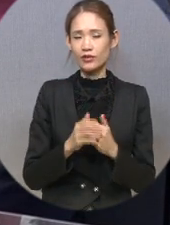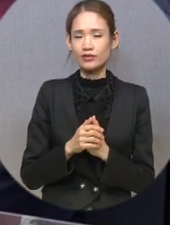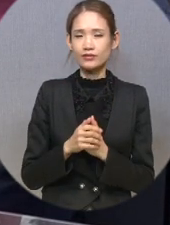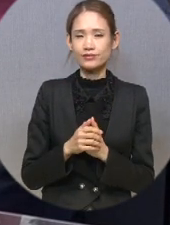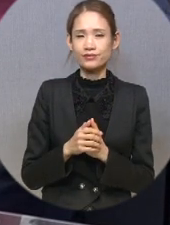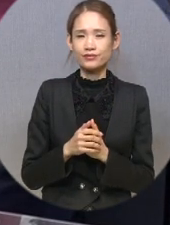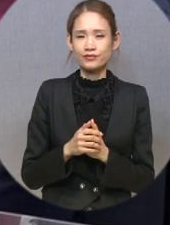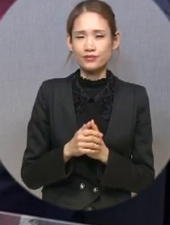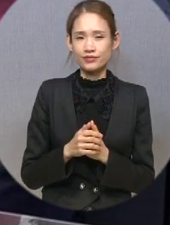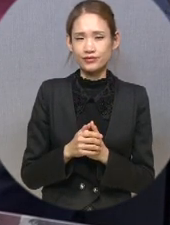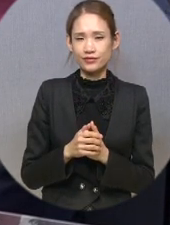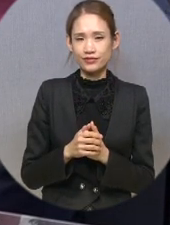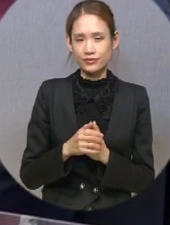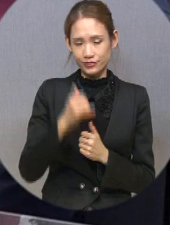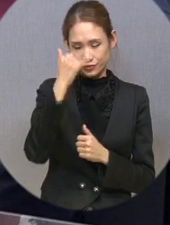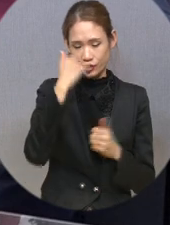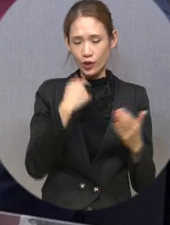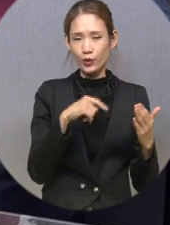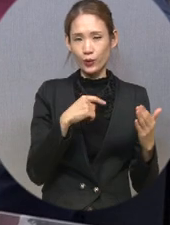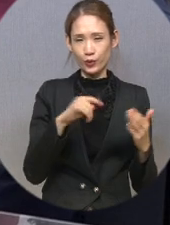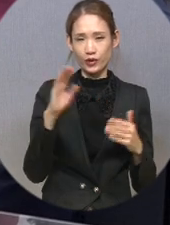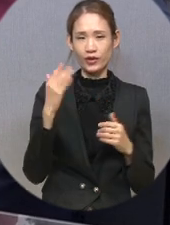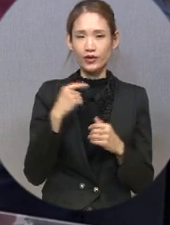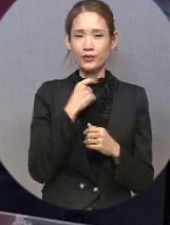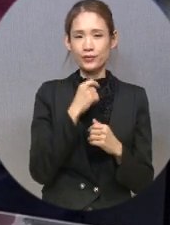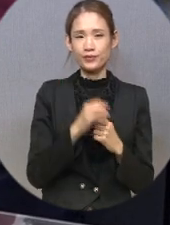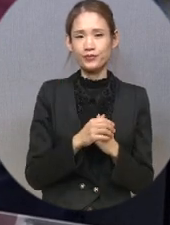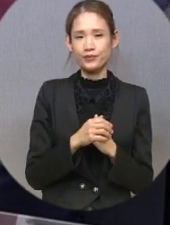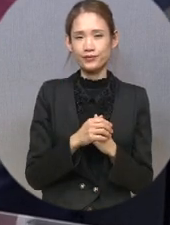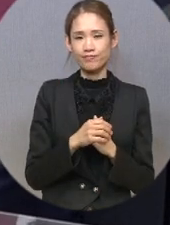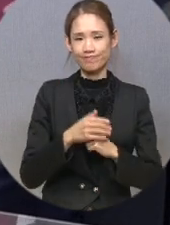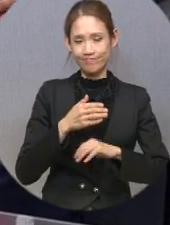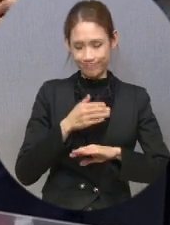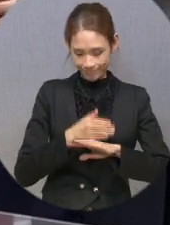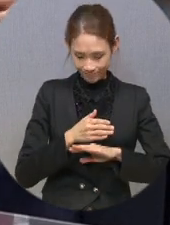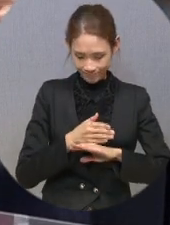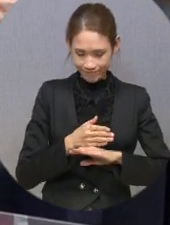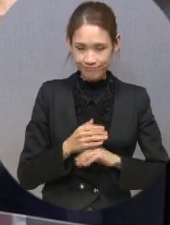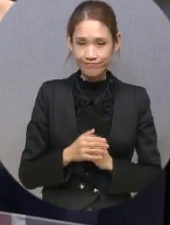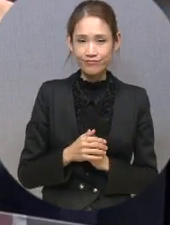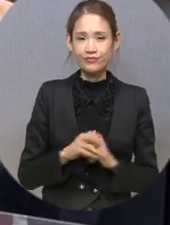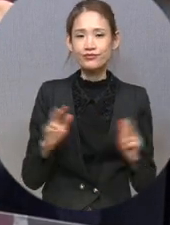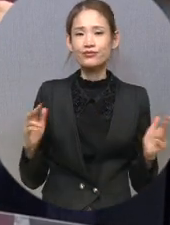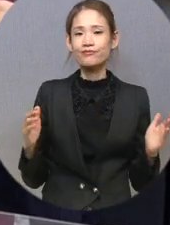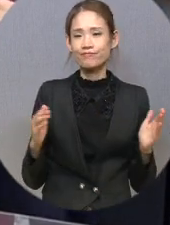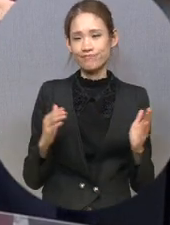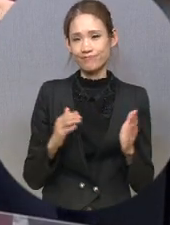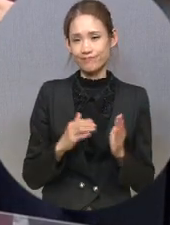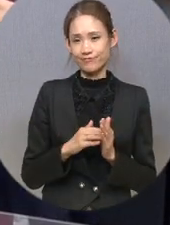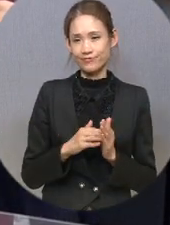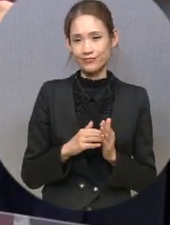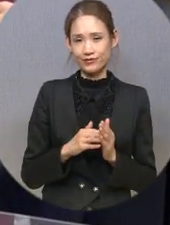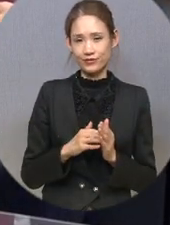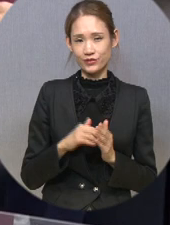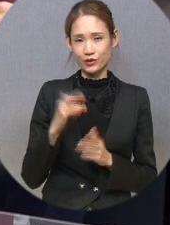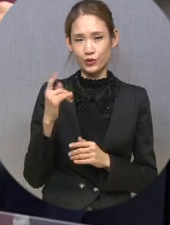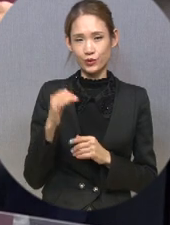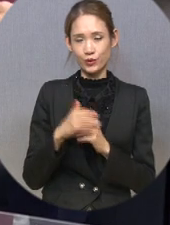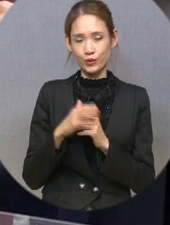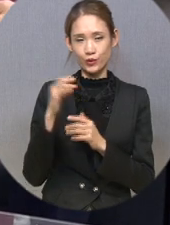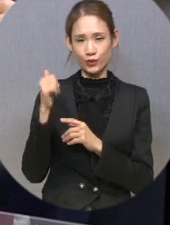있는 충남 교육이 되어야 되겠다는 생각을 하게 됩니다. 예, 감사합니다. 이제까지 조영종